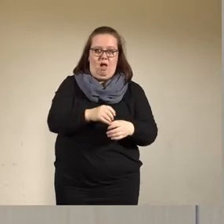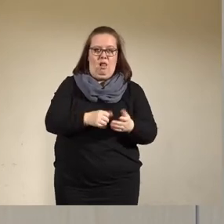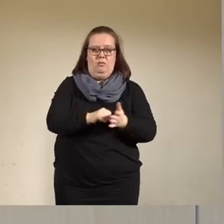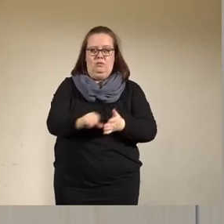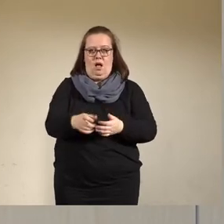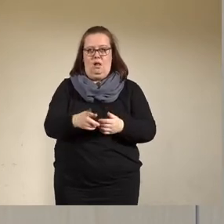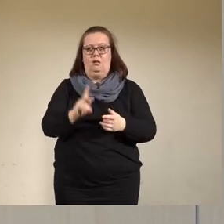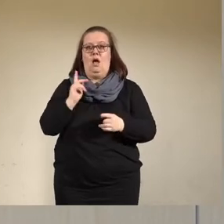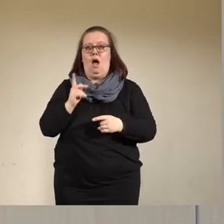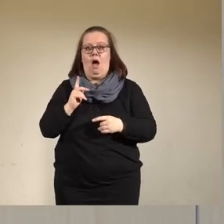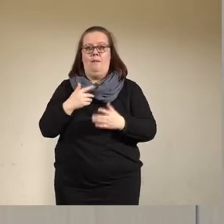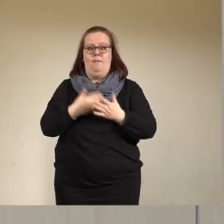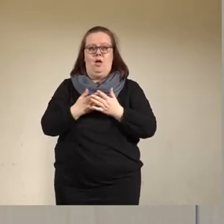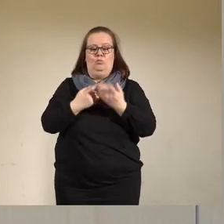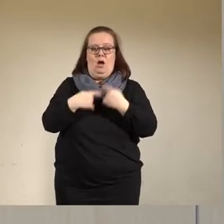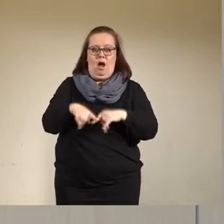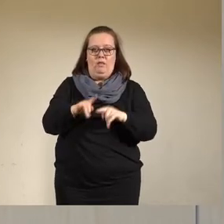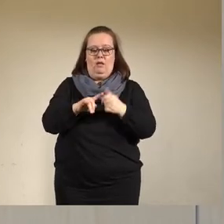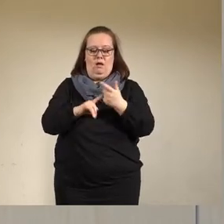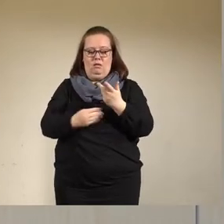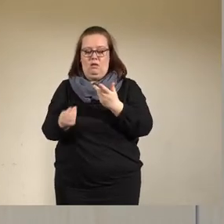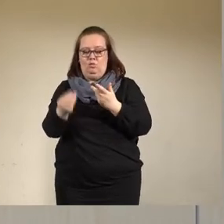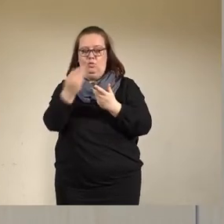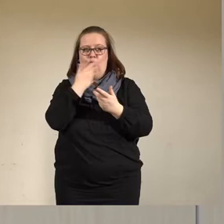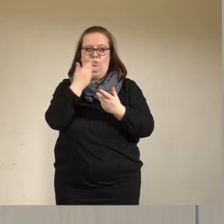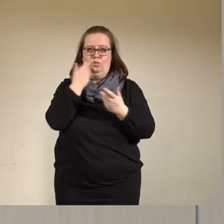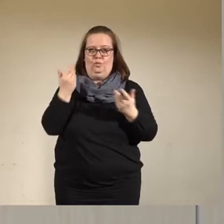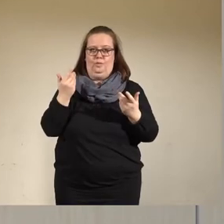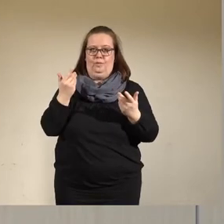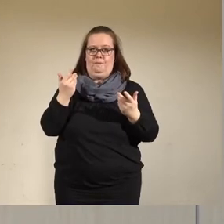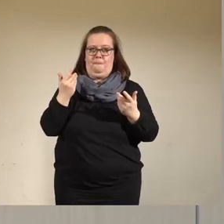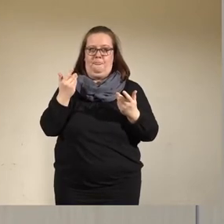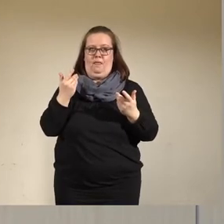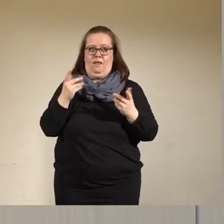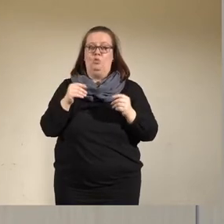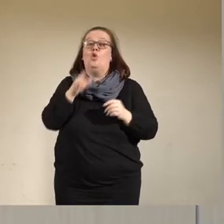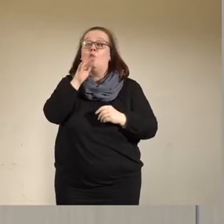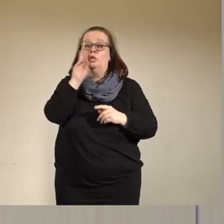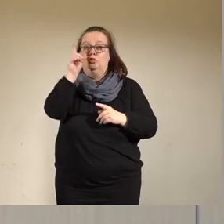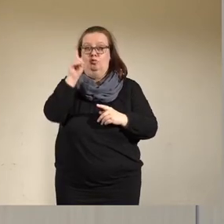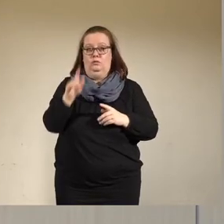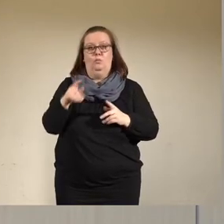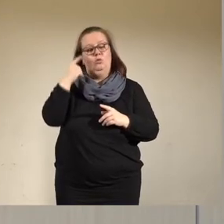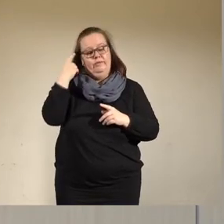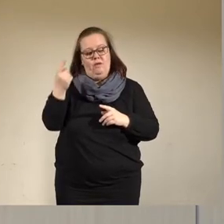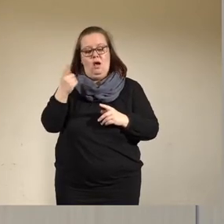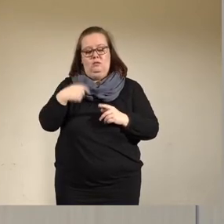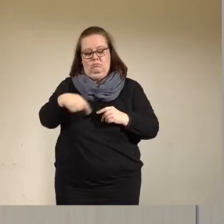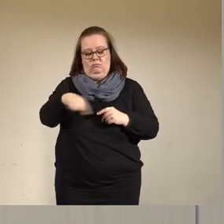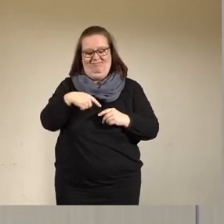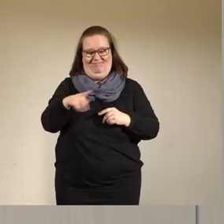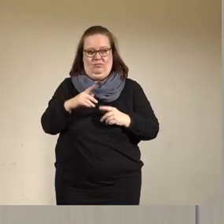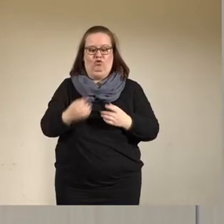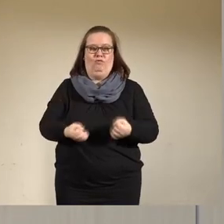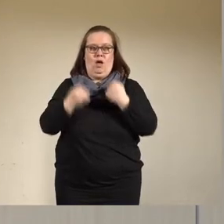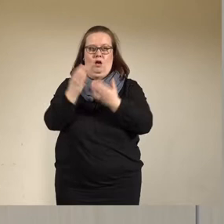betrifft. Aber weiteres findet nicht statt. Zunächst nicht statt. Wir wissen, dass auch einige